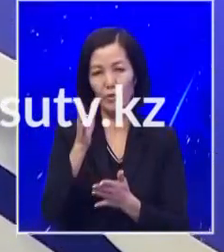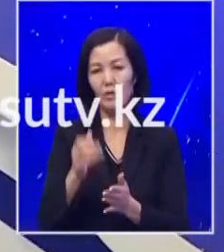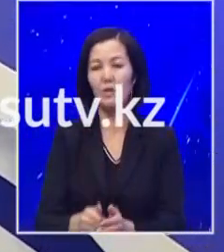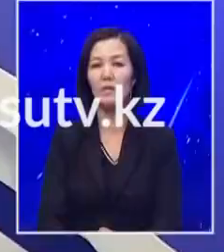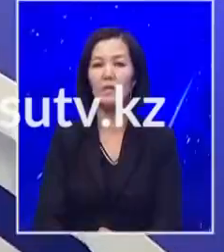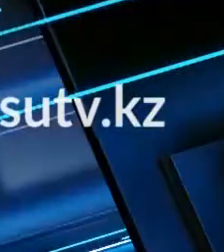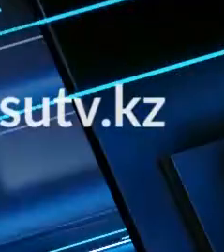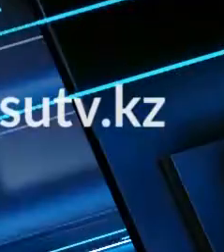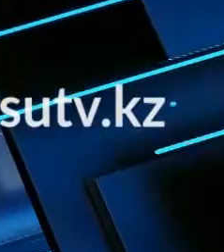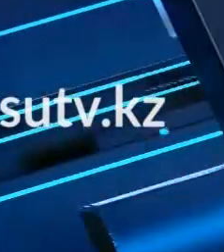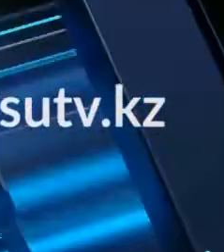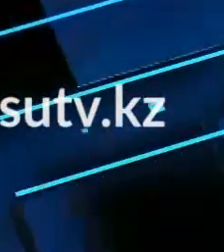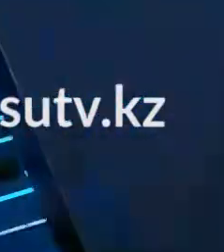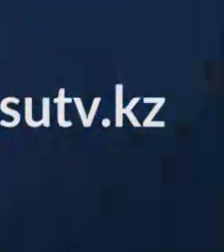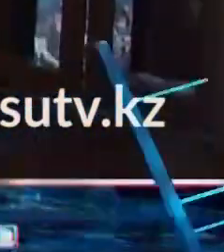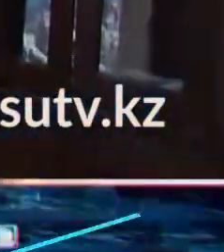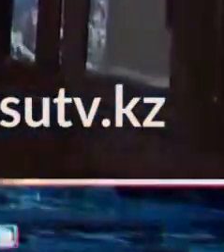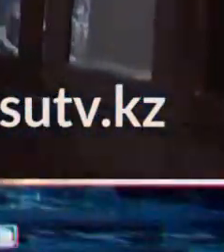көретіндеріңіз.